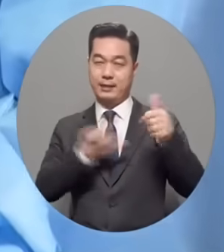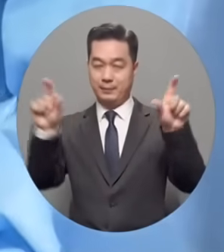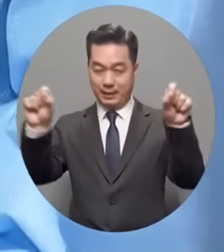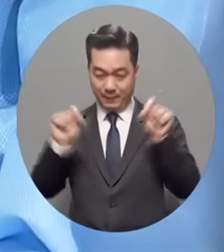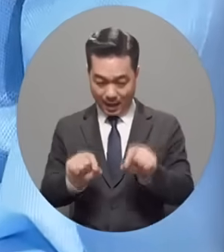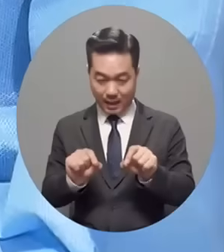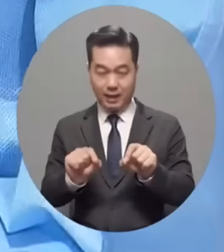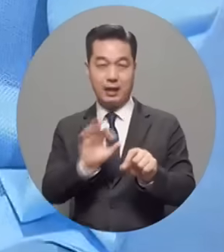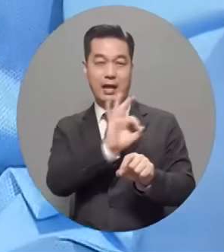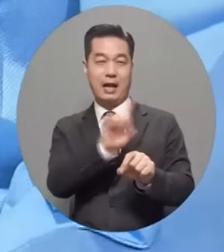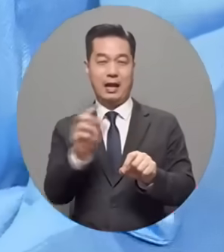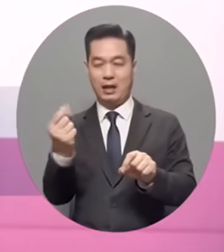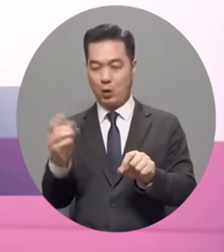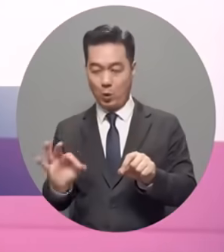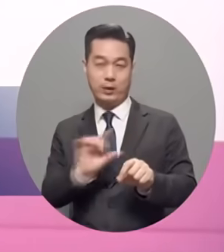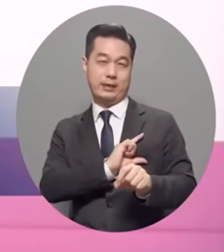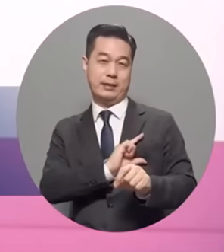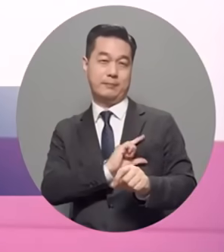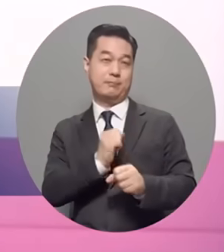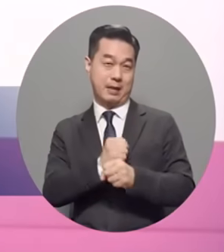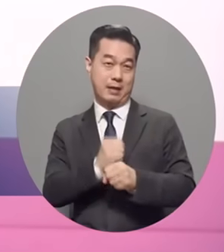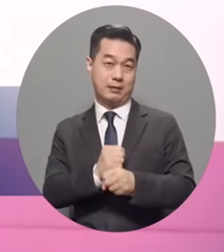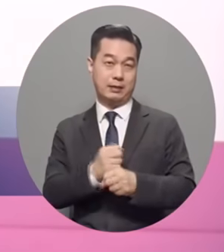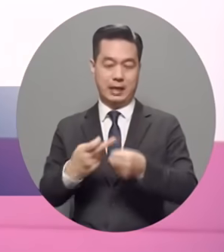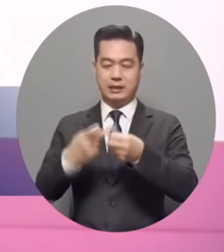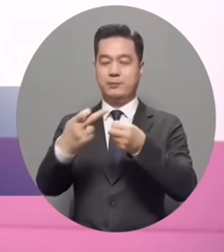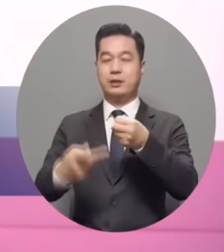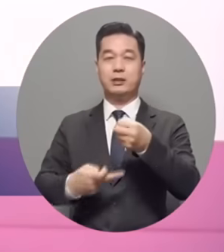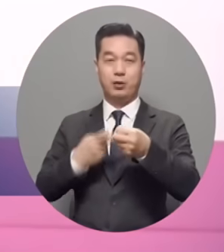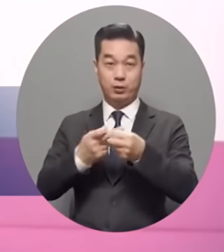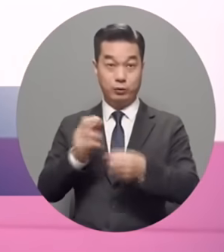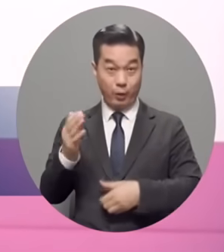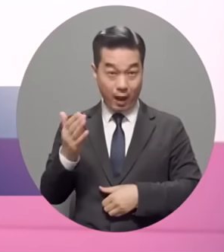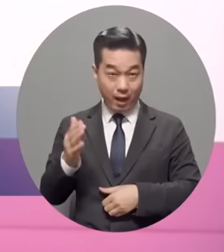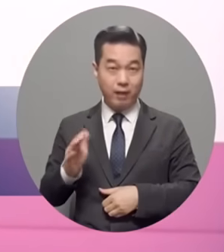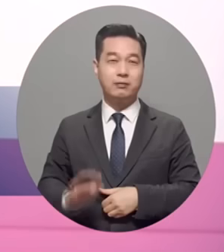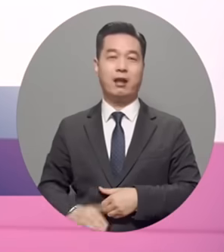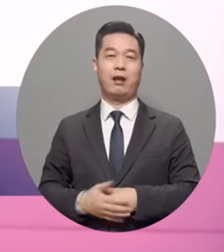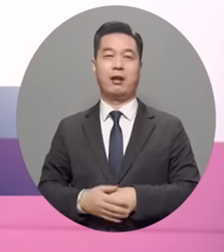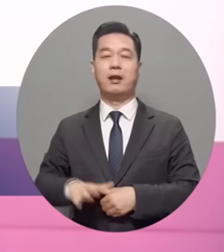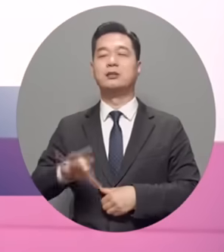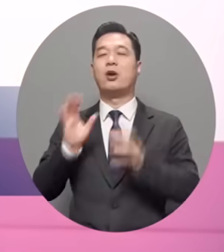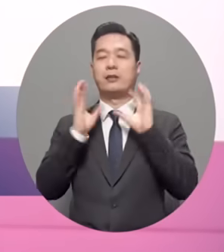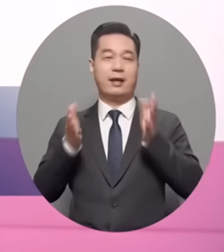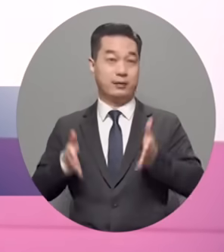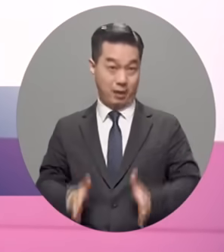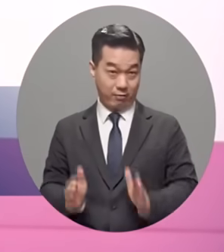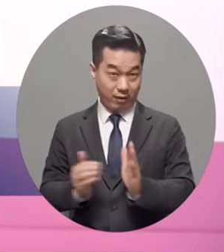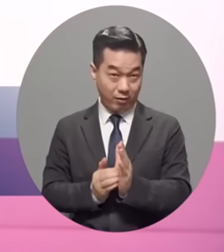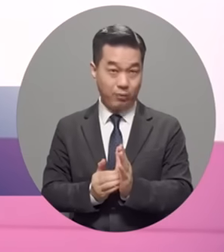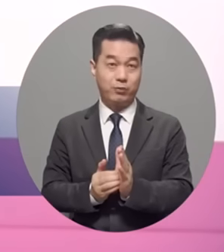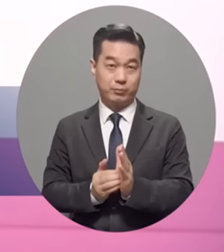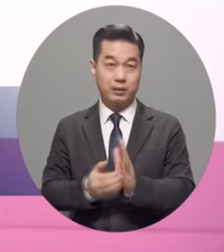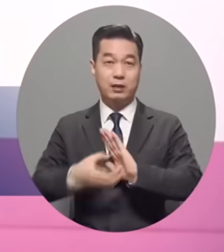지었습니다. 저희 부부 이제 12년 차 부부인데 첫 아이가 이제